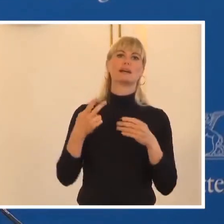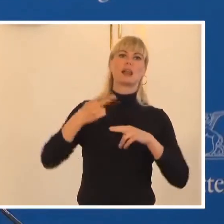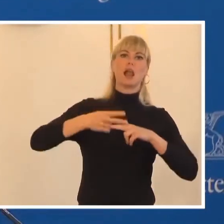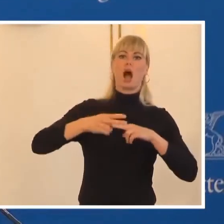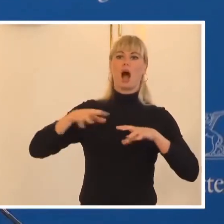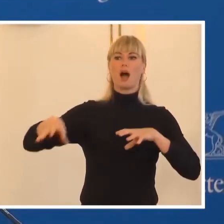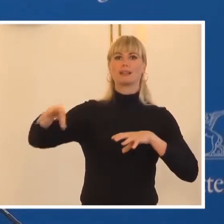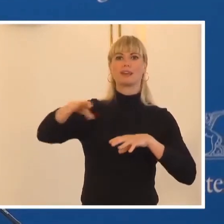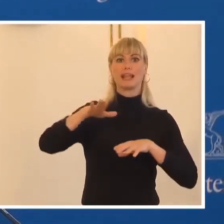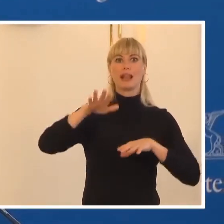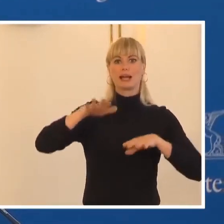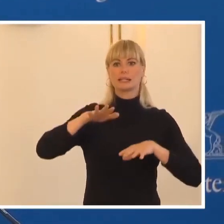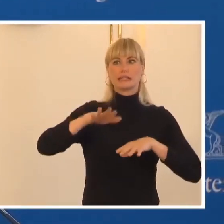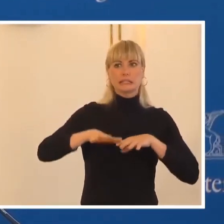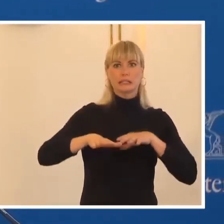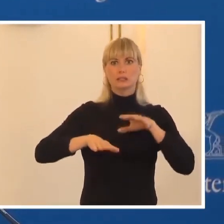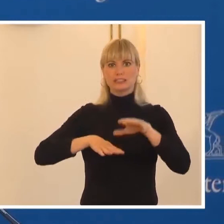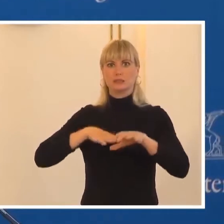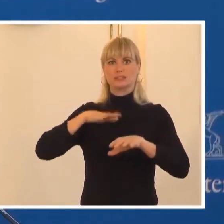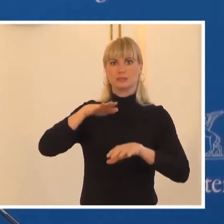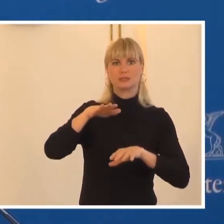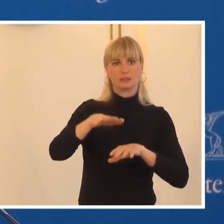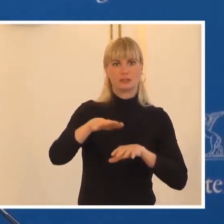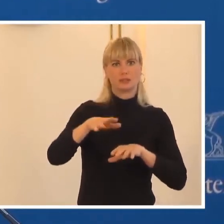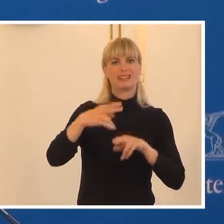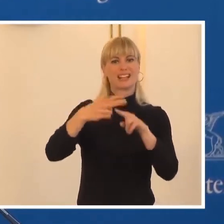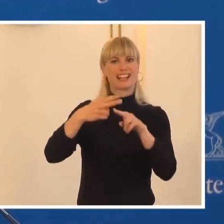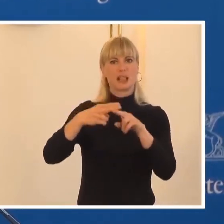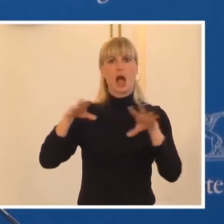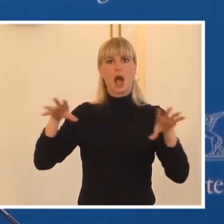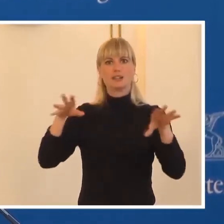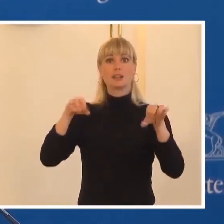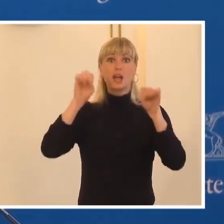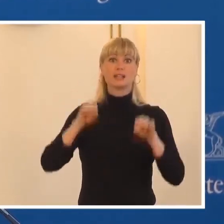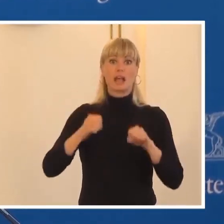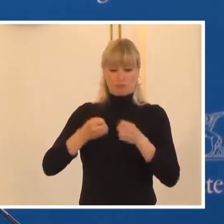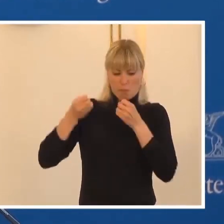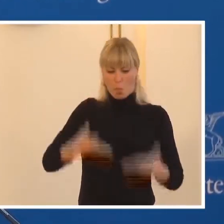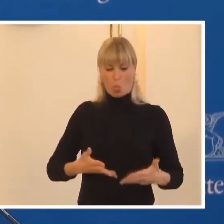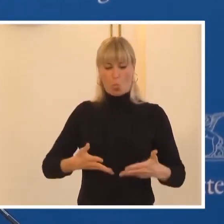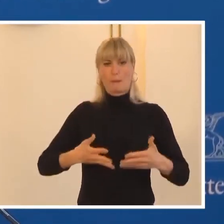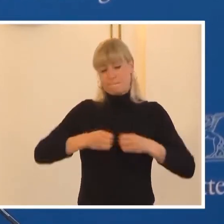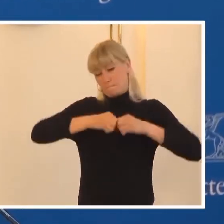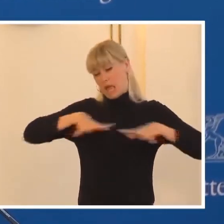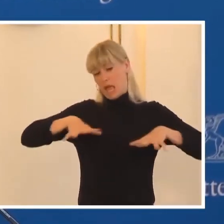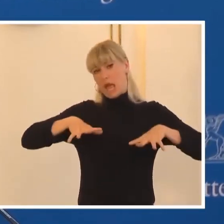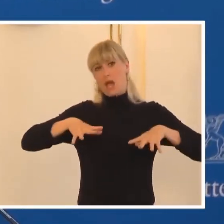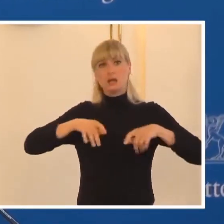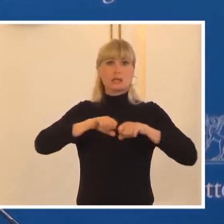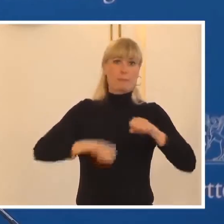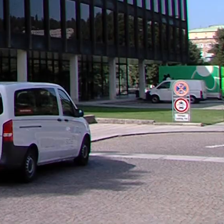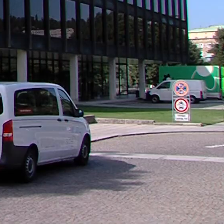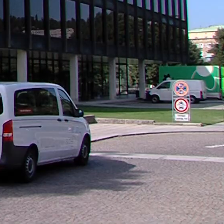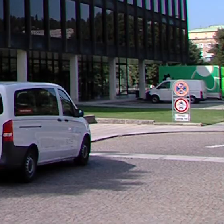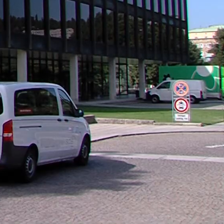Angelegenheit. Und deswegen sind wir sehr vorsichtig. Und dieses objektive Kriterium gibt